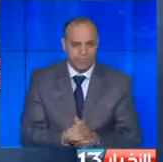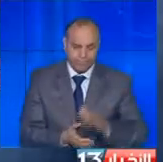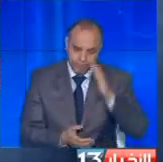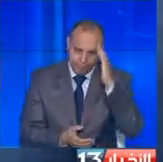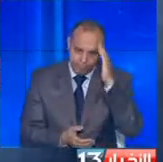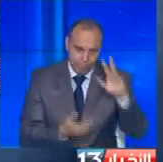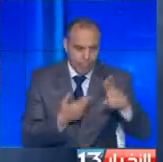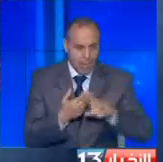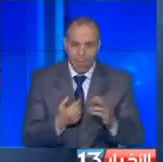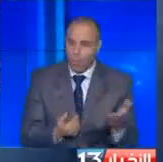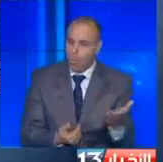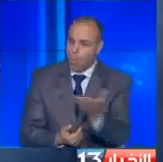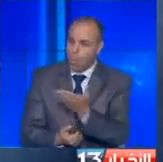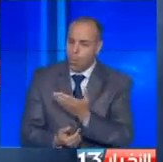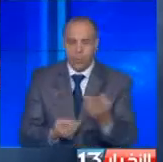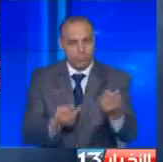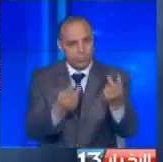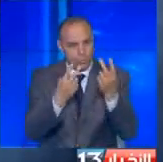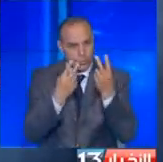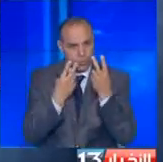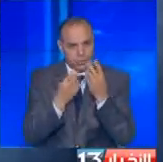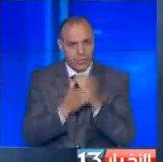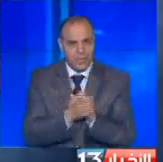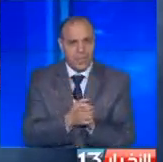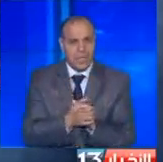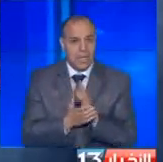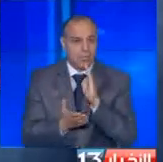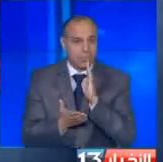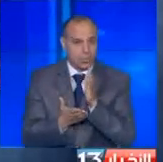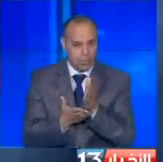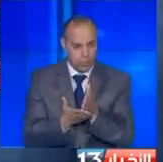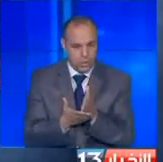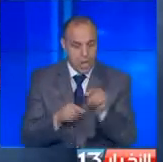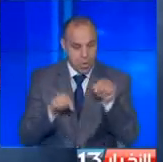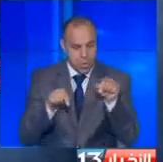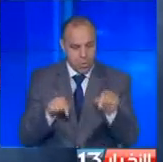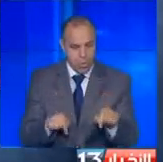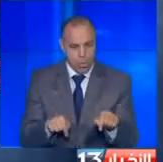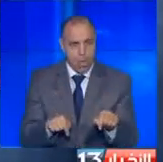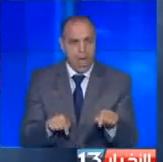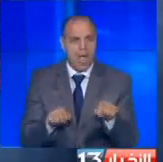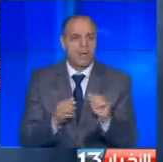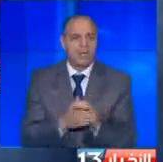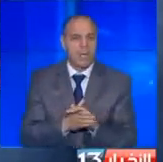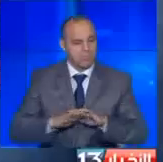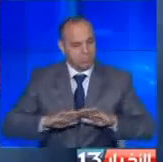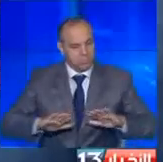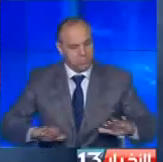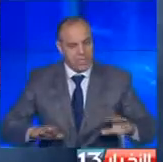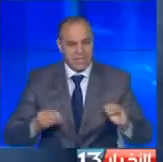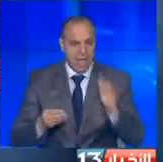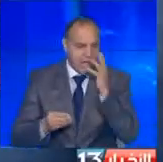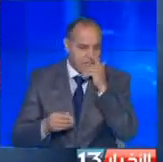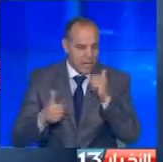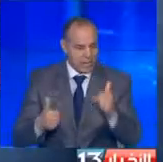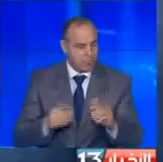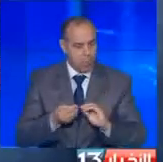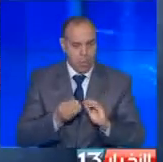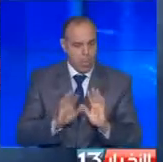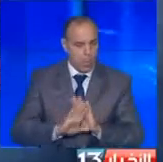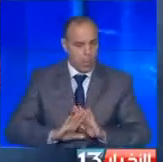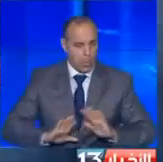بك ومرحبا بالسادة المشاهدين. وفي حقيقة الأمر اليوم الوضع معناتها هادئ، الأمر